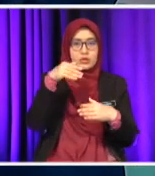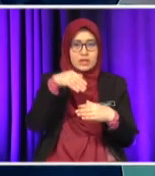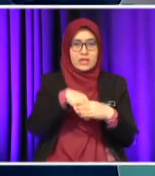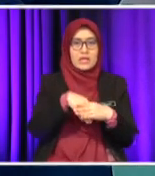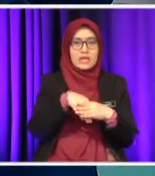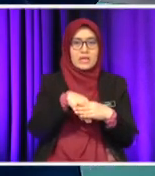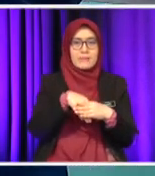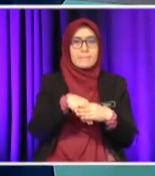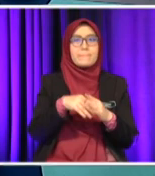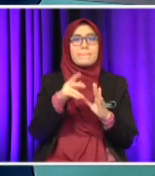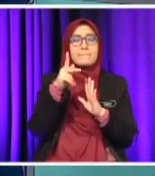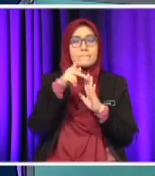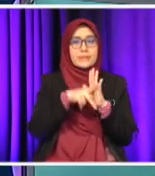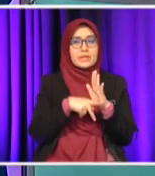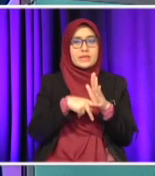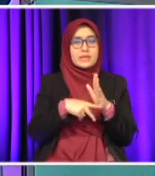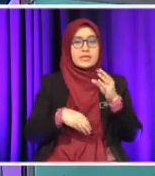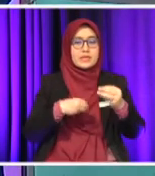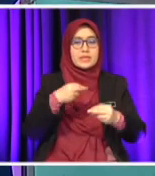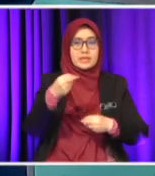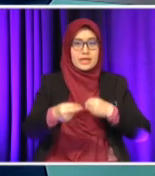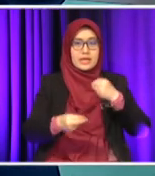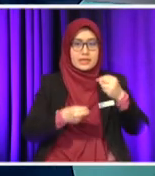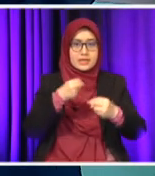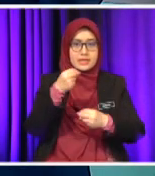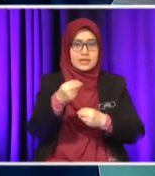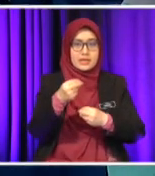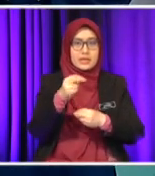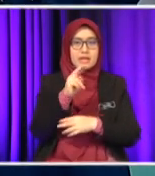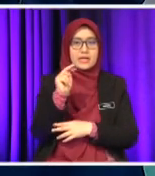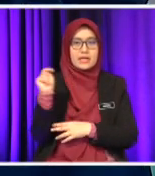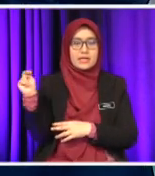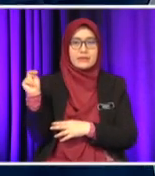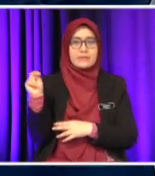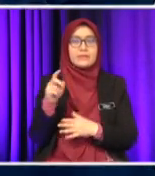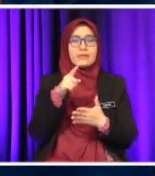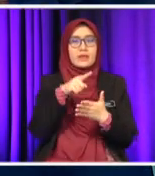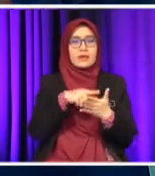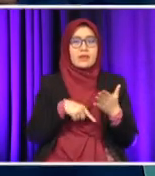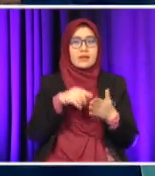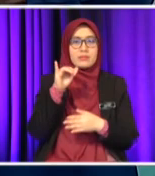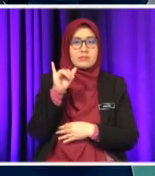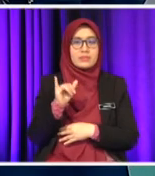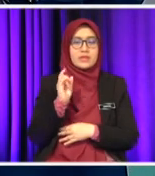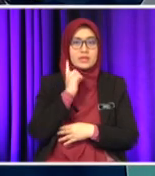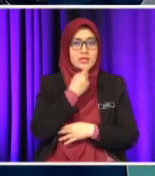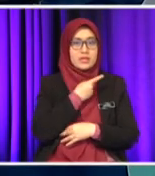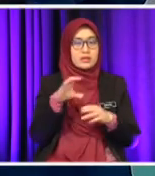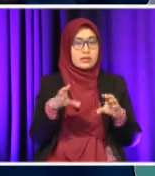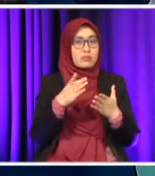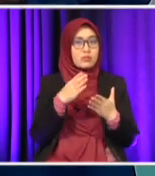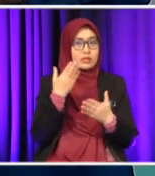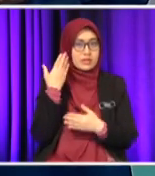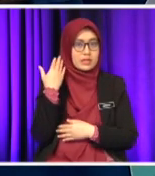Nah ini tajuk kita hari ini ke bentuk dalam perniagaan Jadi apa yang kita buat tadi sebenarnya